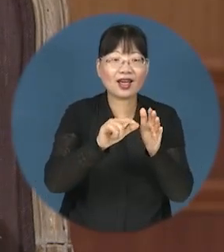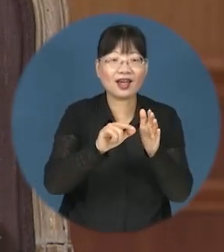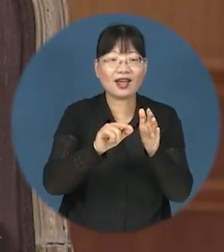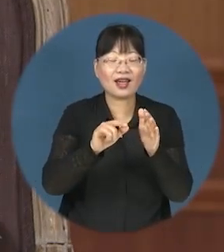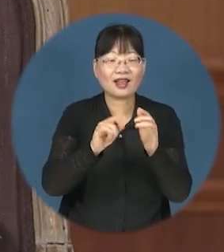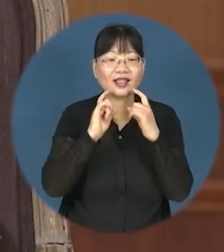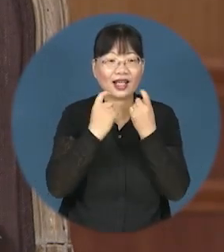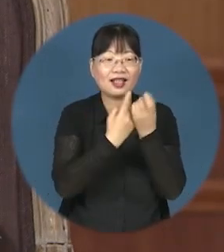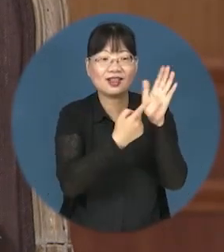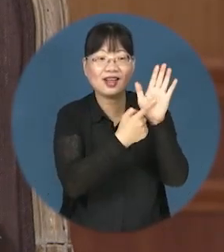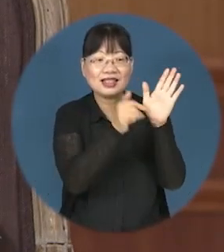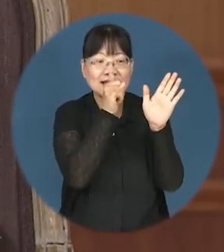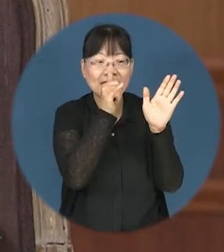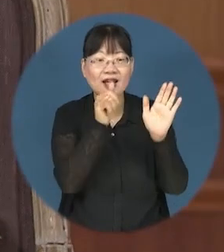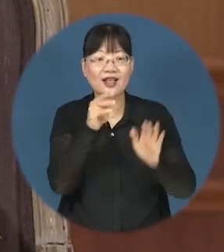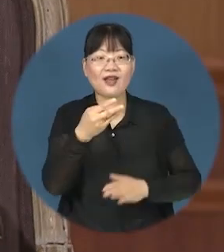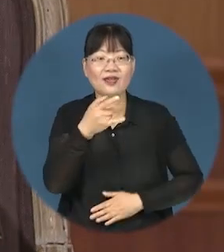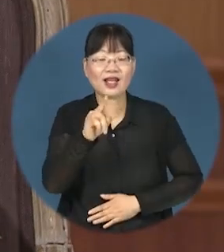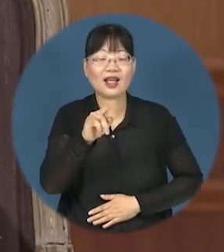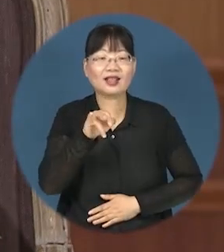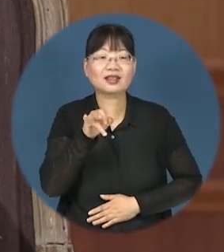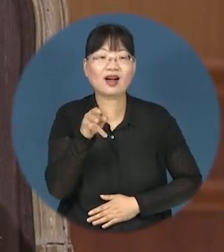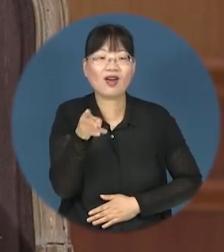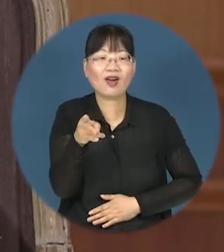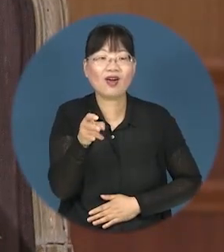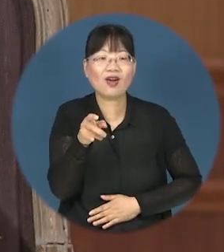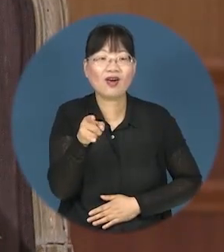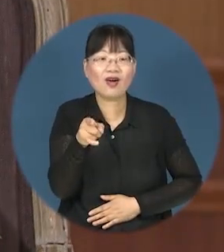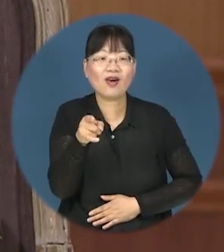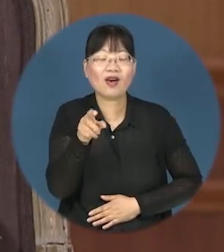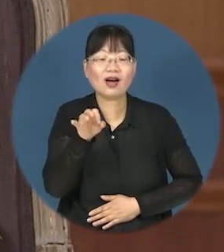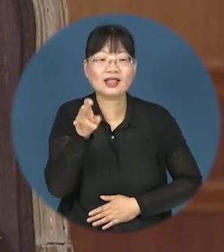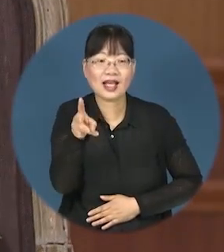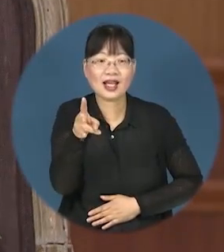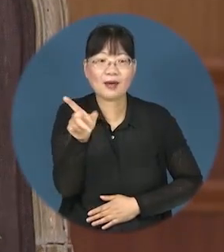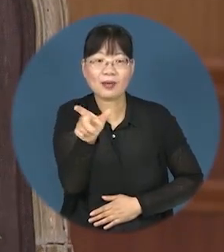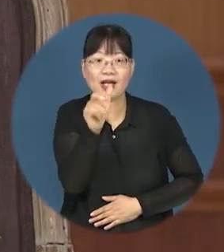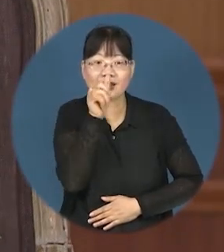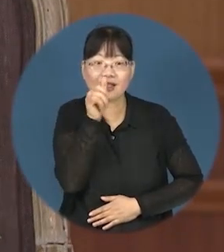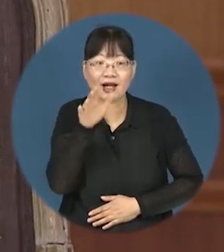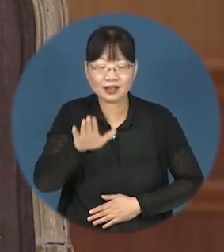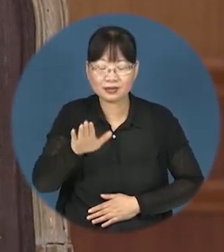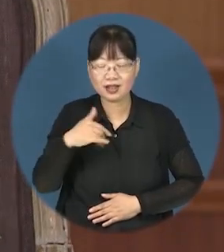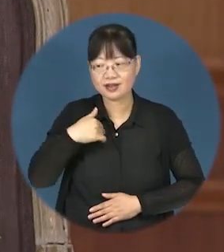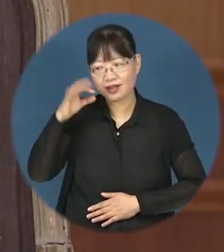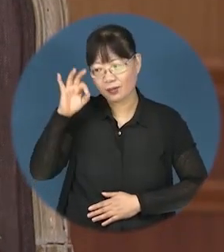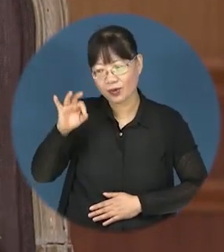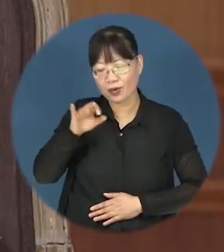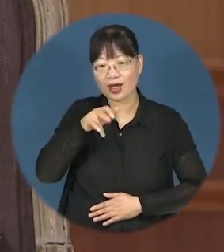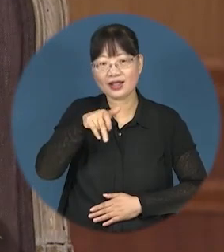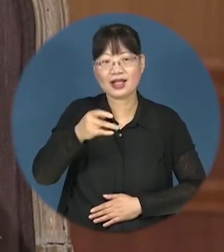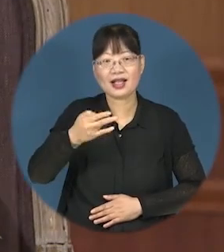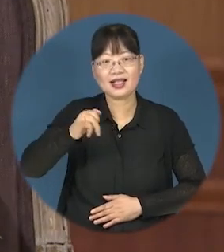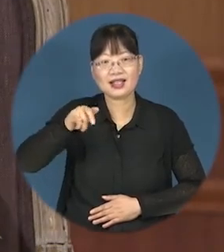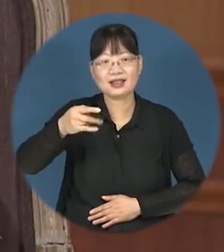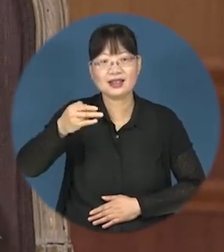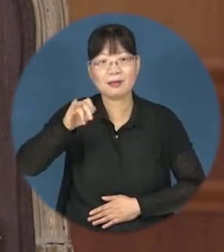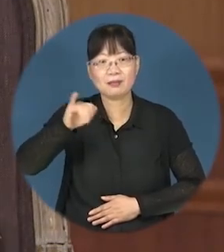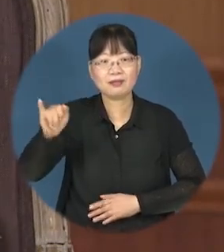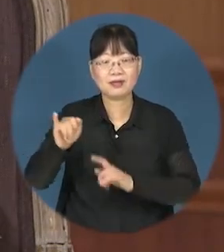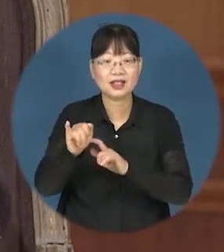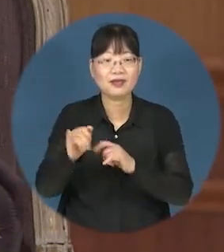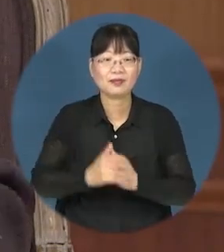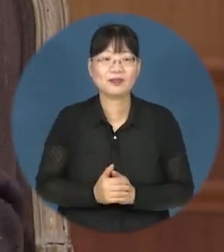현대 서에 아까 그 다음 근데 지금 살아 타보면 제가 했던게 다 켈리그라피 어떤 것 같아요 마네킹이